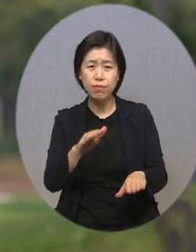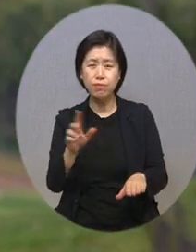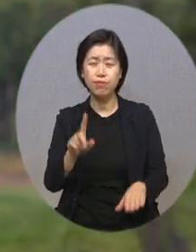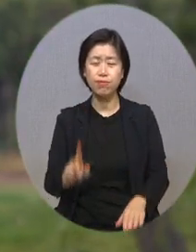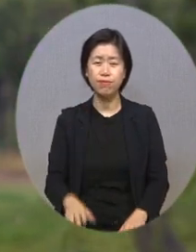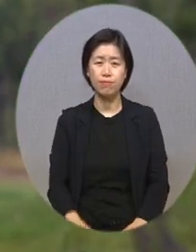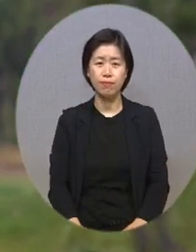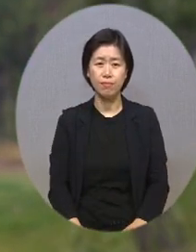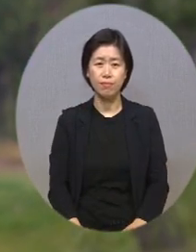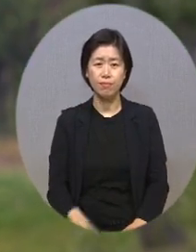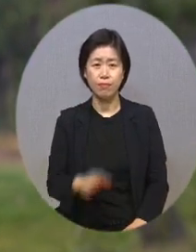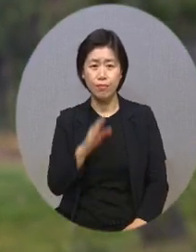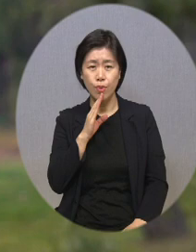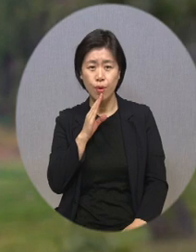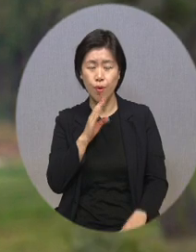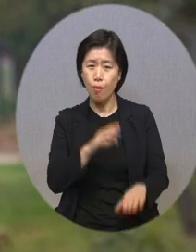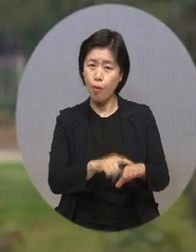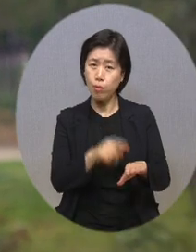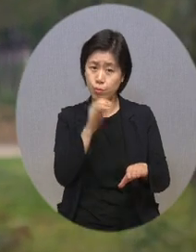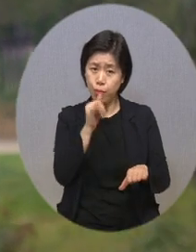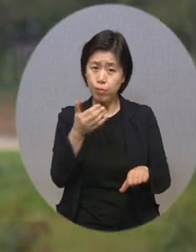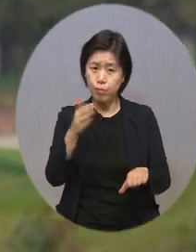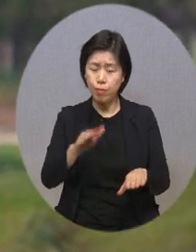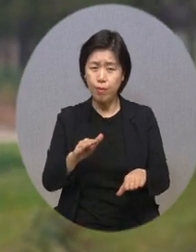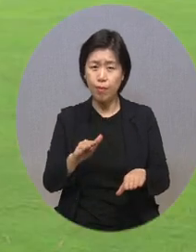분명히 있는데 모르겠다.